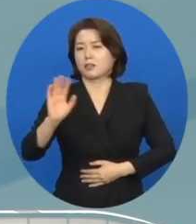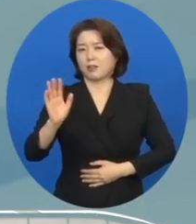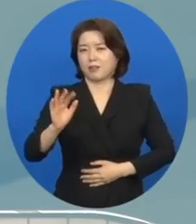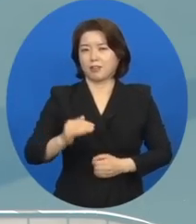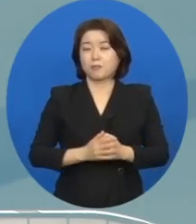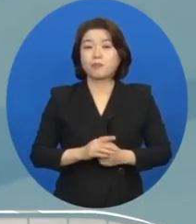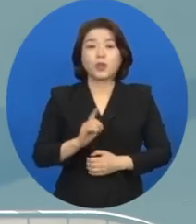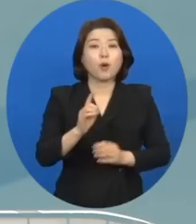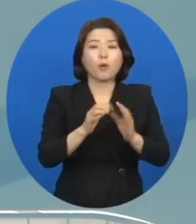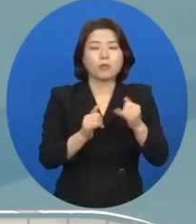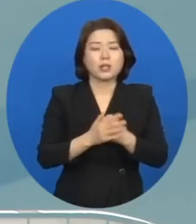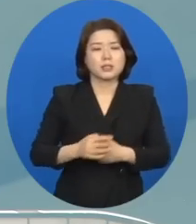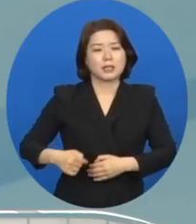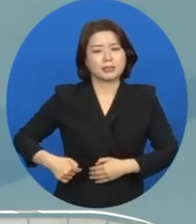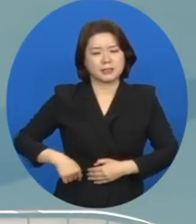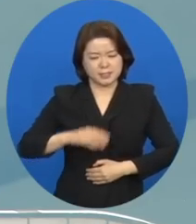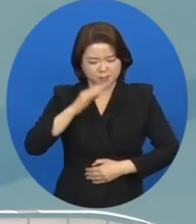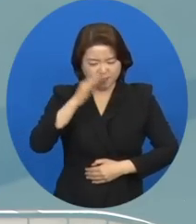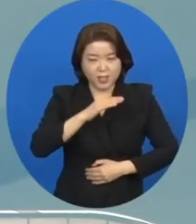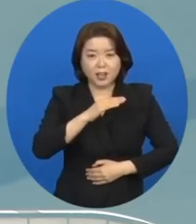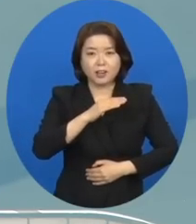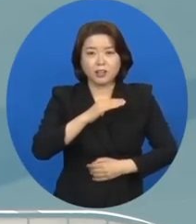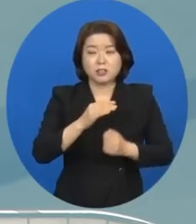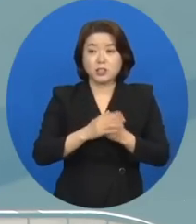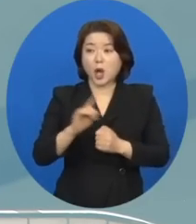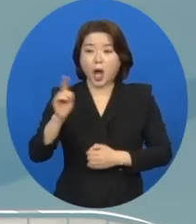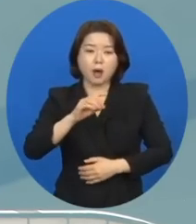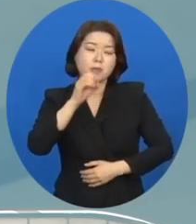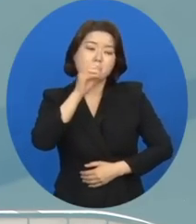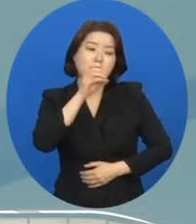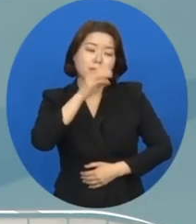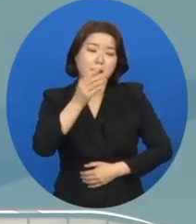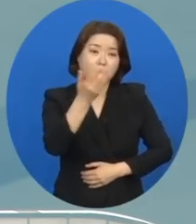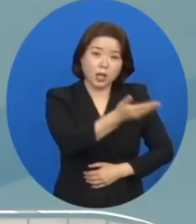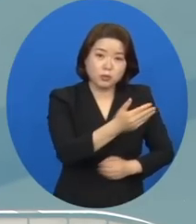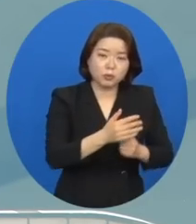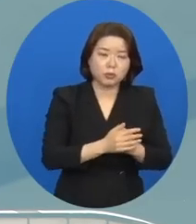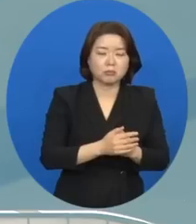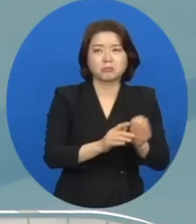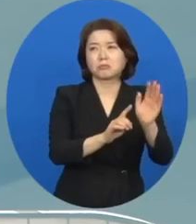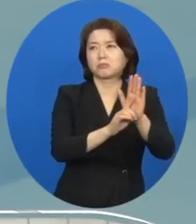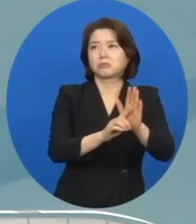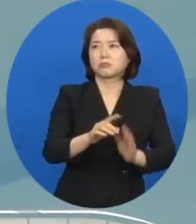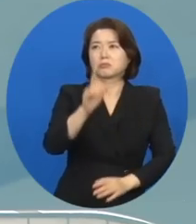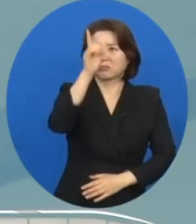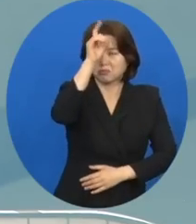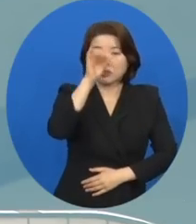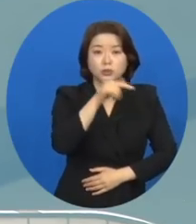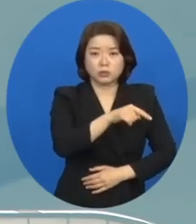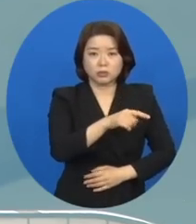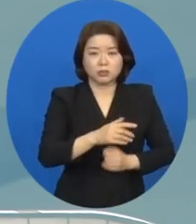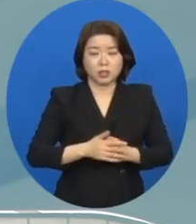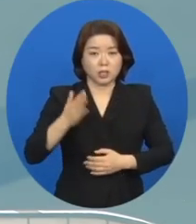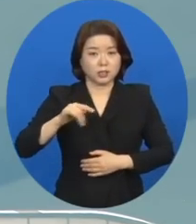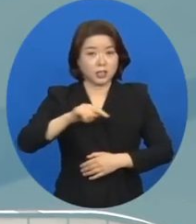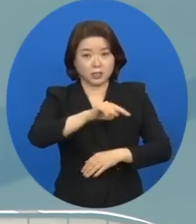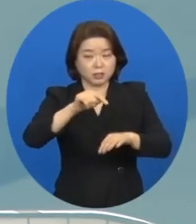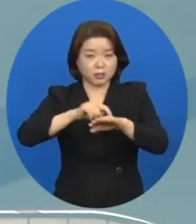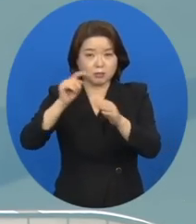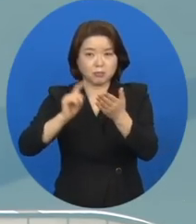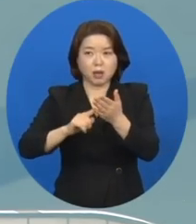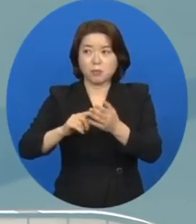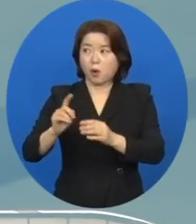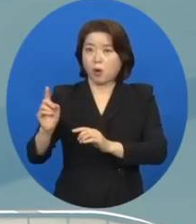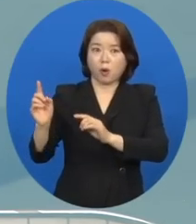어떤 사람은 양심이 악해서요, 아무리 말씀을 주어도 반응 안 하는 사람들이 많습니다. 근데 이들의 마음에 각성이